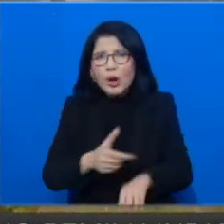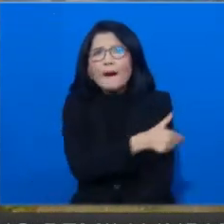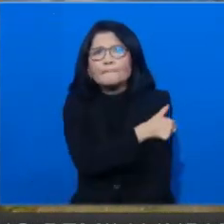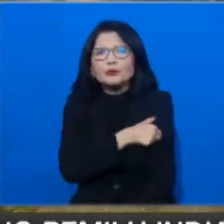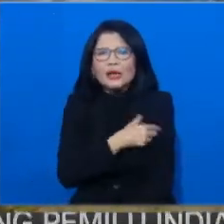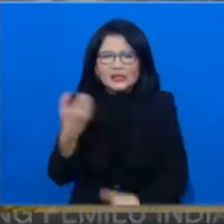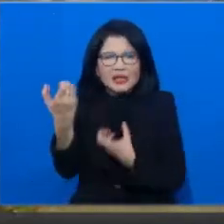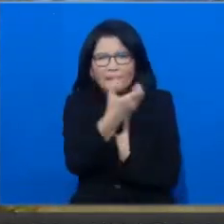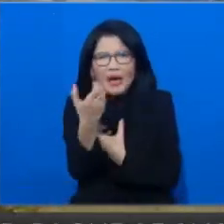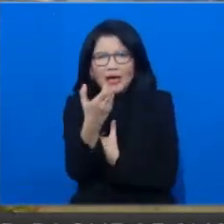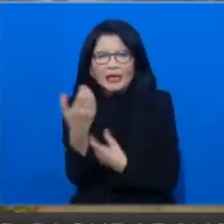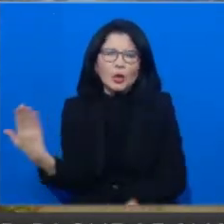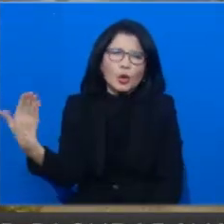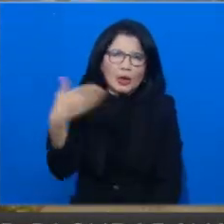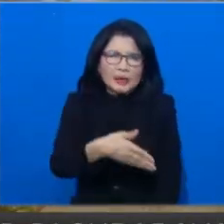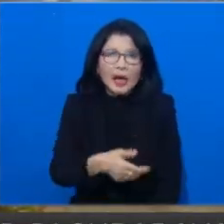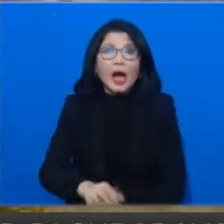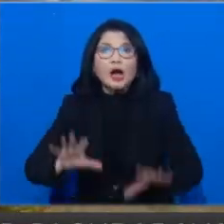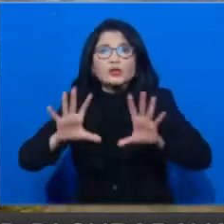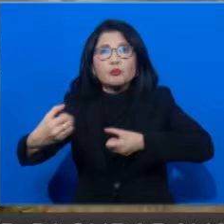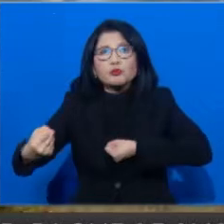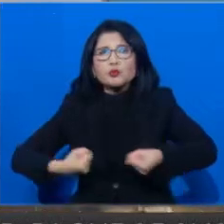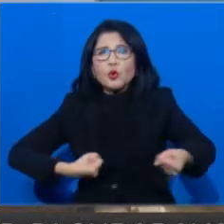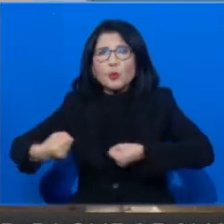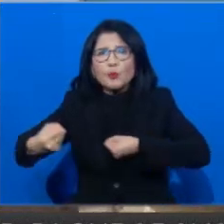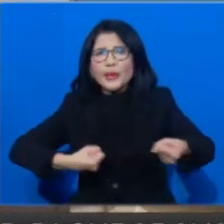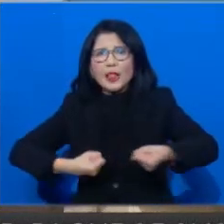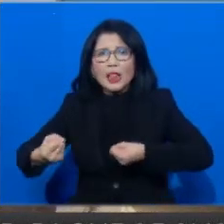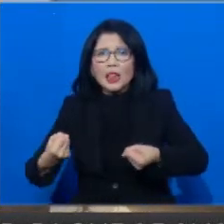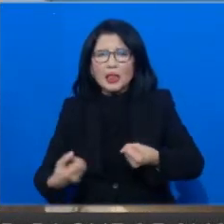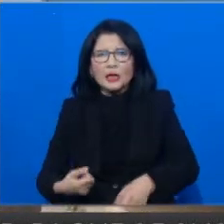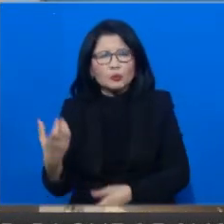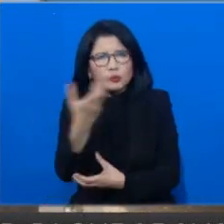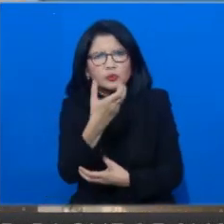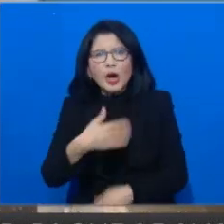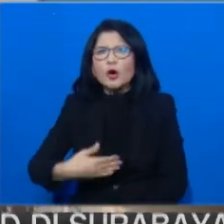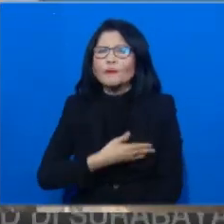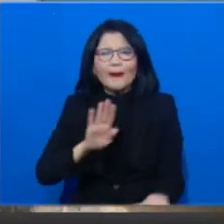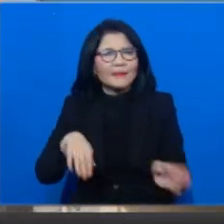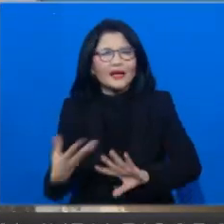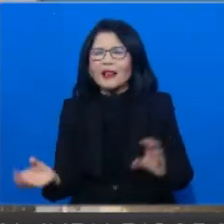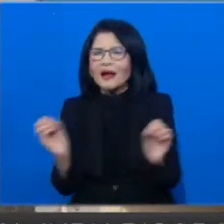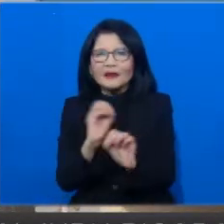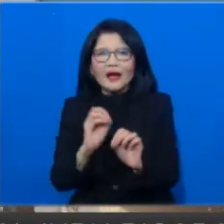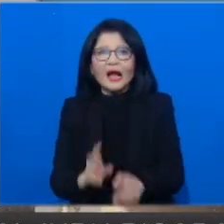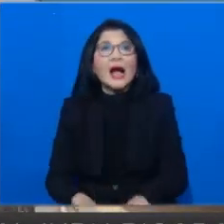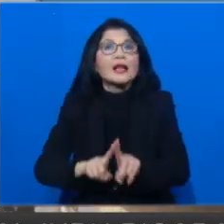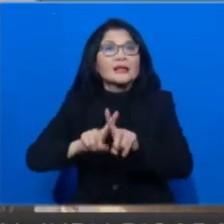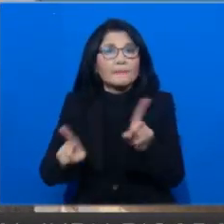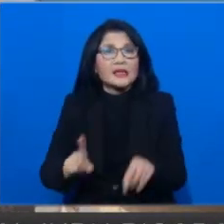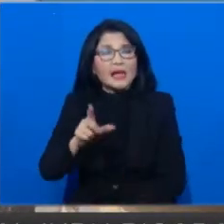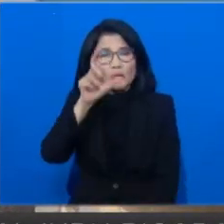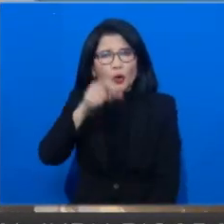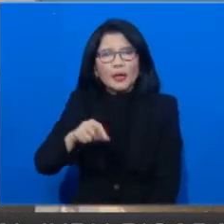kebakaran Jakarta Timur mengerahkan 10 unit mobil damkar ke lokasi. Tidak ada korban jiwa dalam peristiwa kebakaran, namun seorang